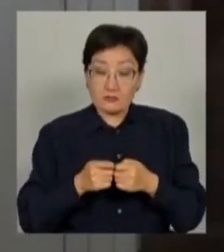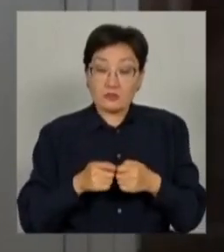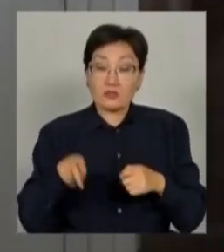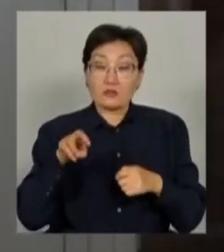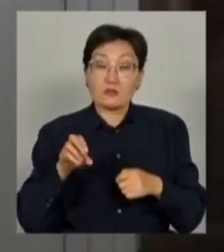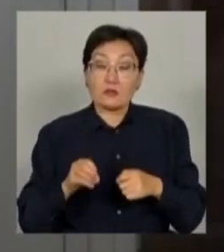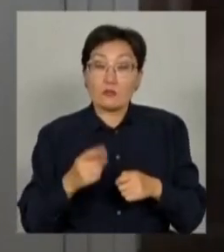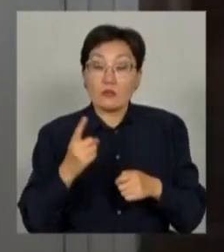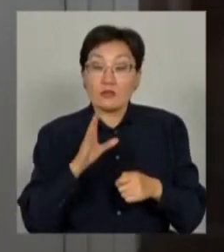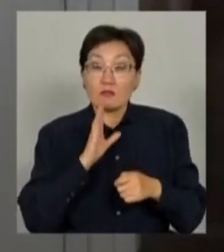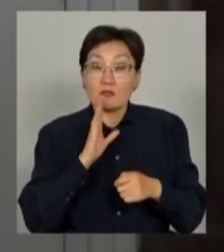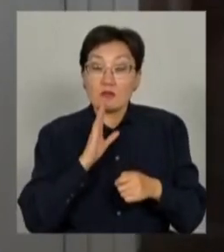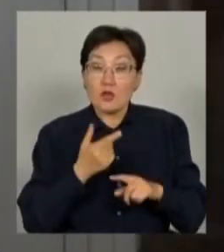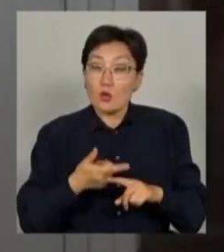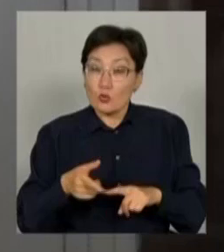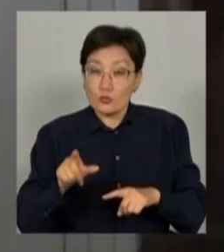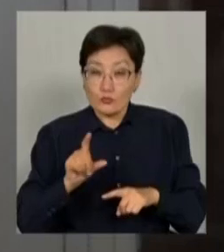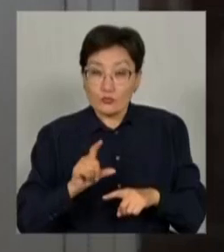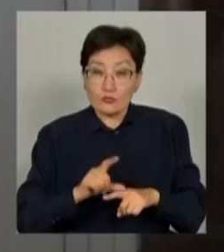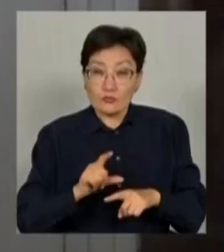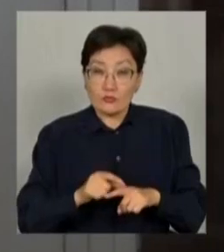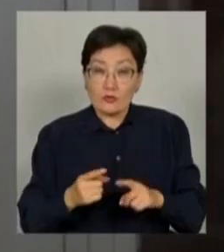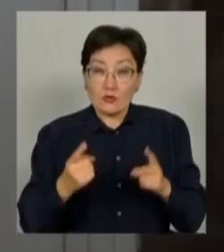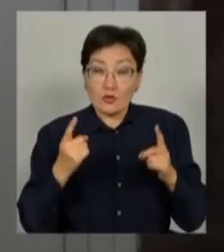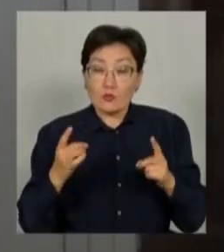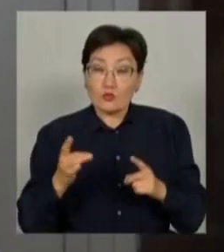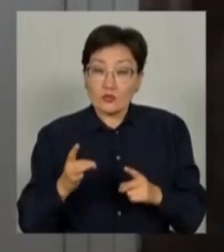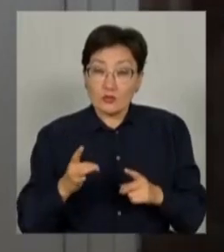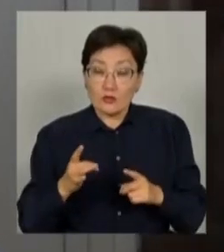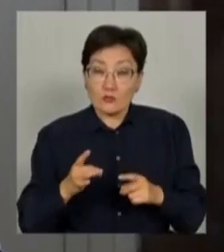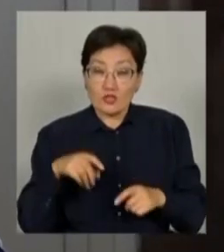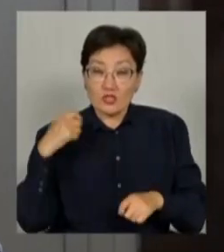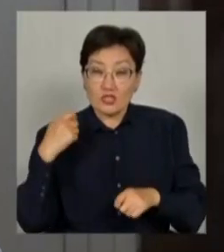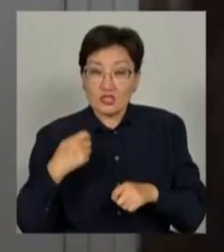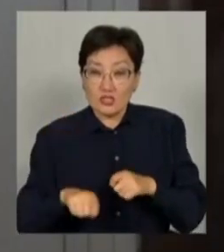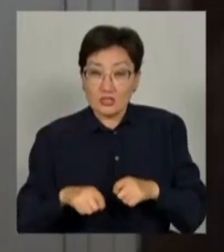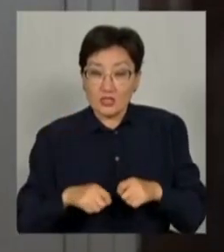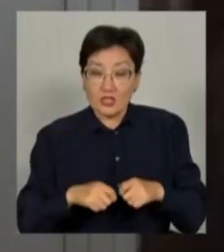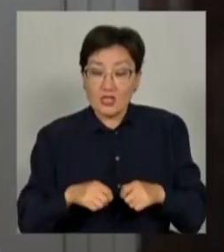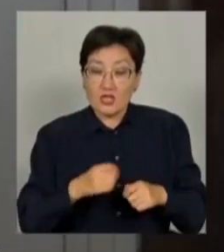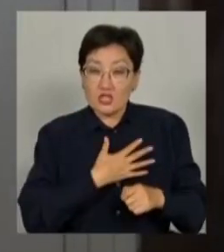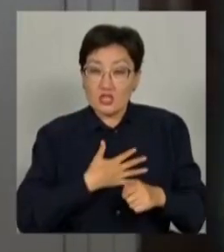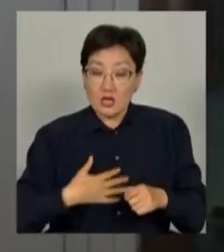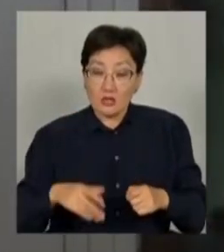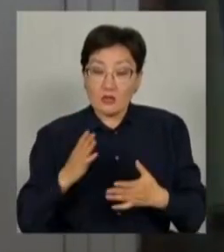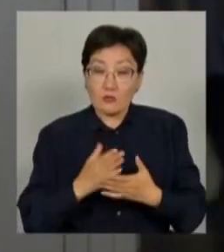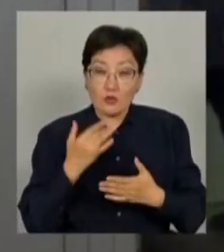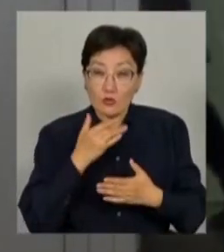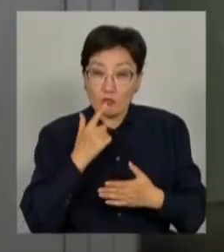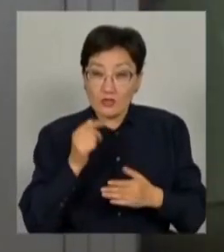және де 1 қызда өте үлкен көлемде жыртылған жаралары болды, көп қан кеткен.